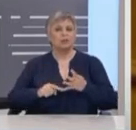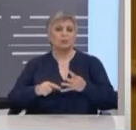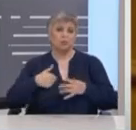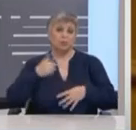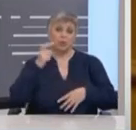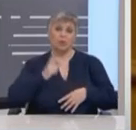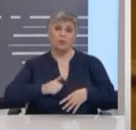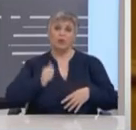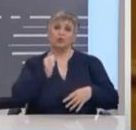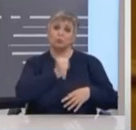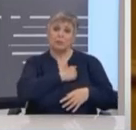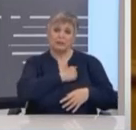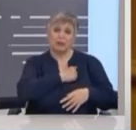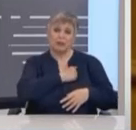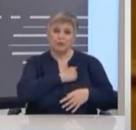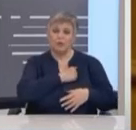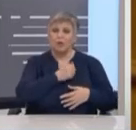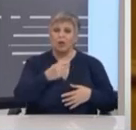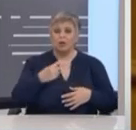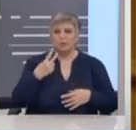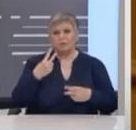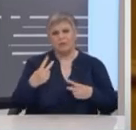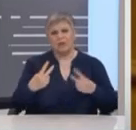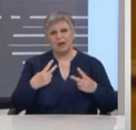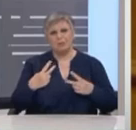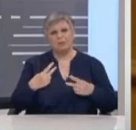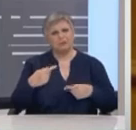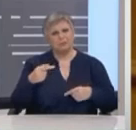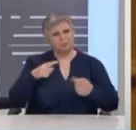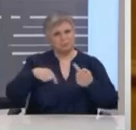υπάρχει, διαπιστώνω τουλάχιστον, μια ευρύτατη σύμπτωση,